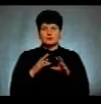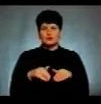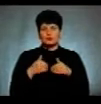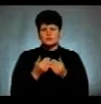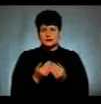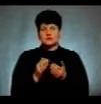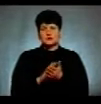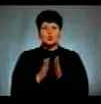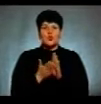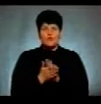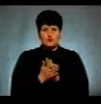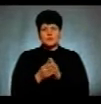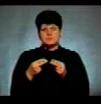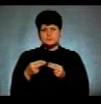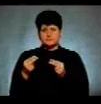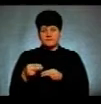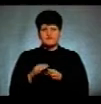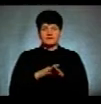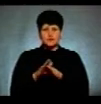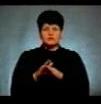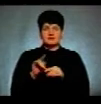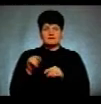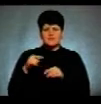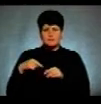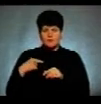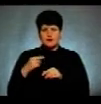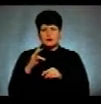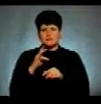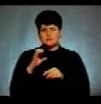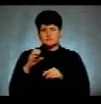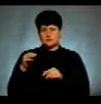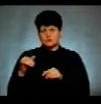певні договори, тобто укласти, так, виконати якісь певні вимоги НСЗУ, так?